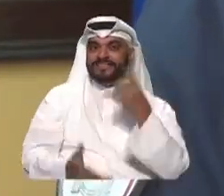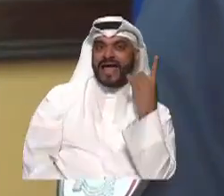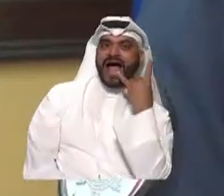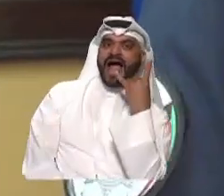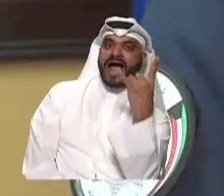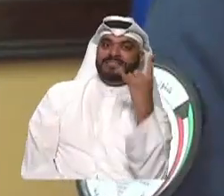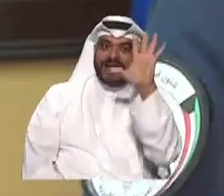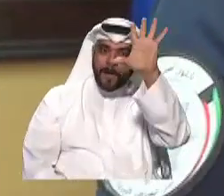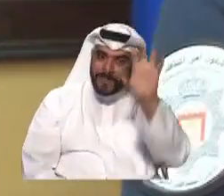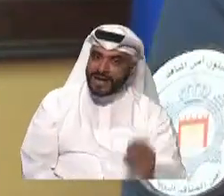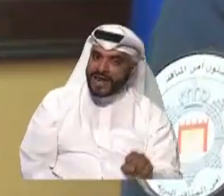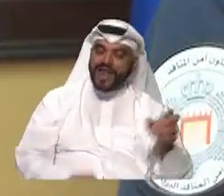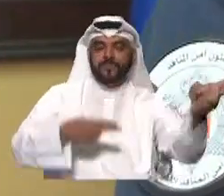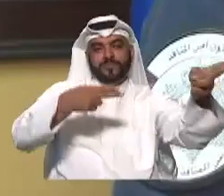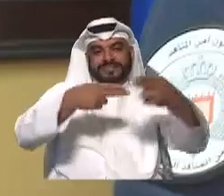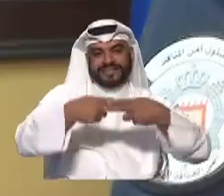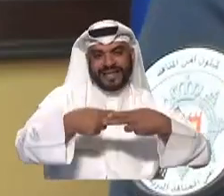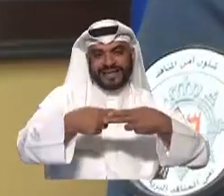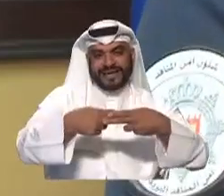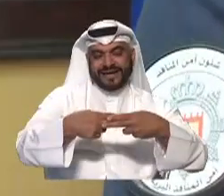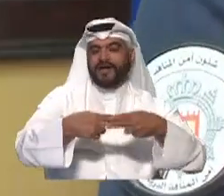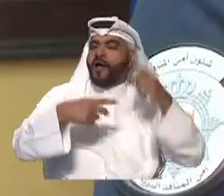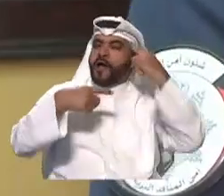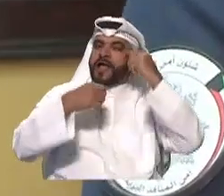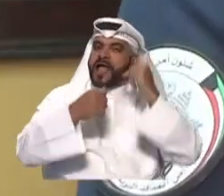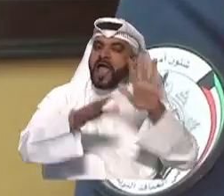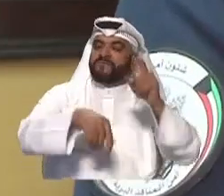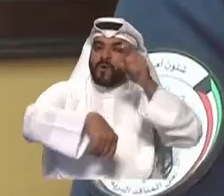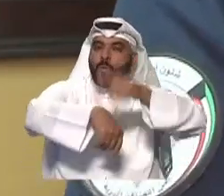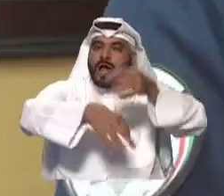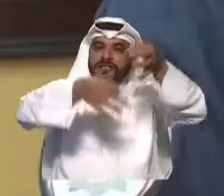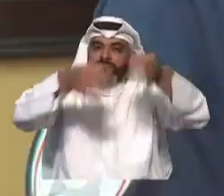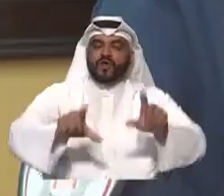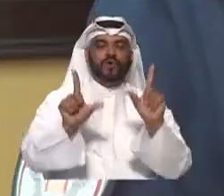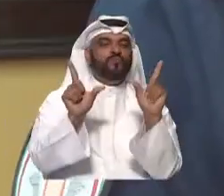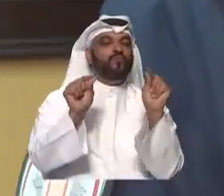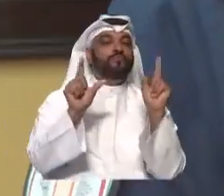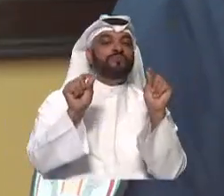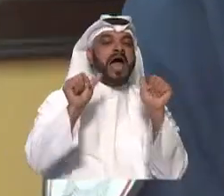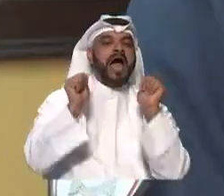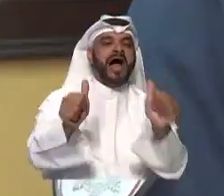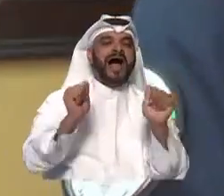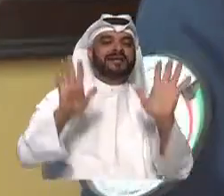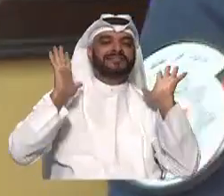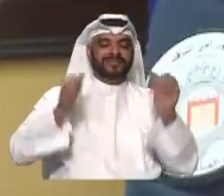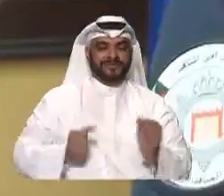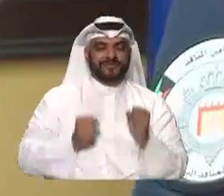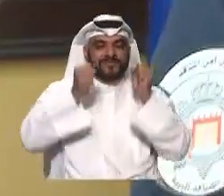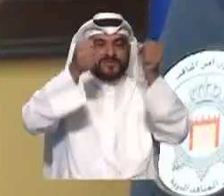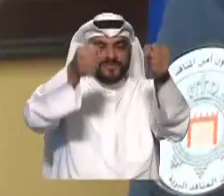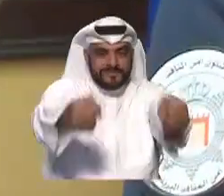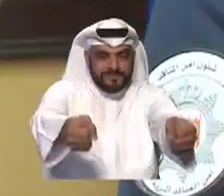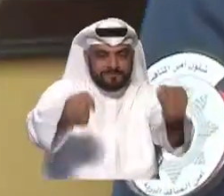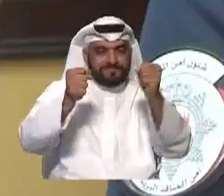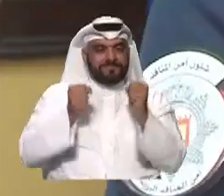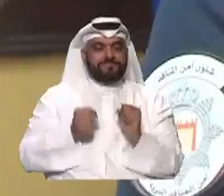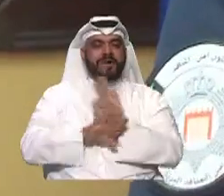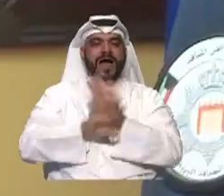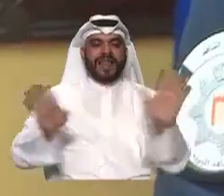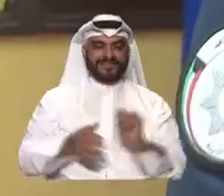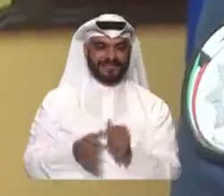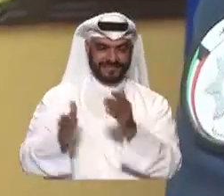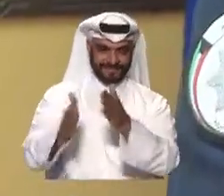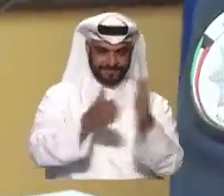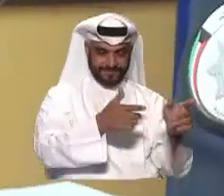العصر إلى الساعة 10 بالليل، فهذا يعني وقت ممتاز لهم وحتى حق المسافرين نفسهم. يعني سابقا كان